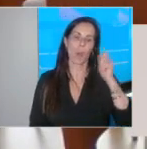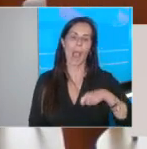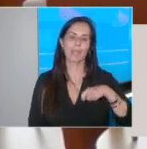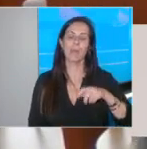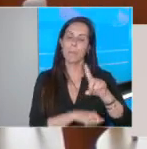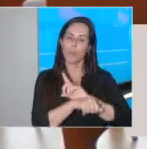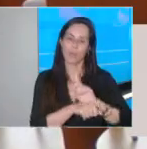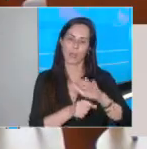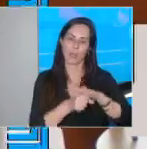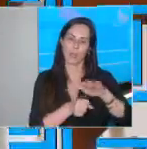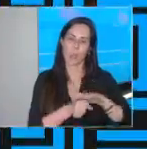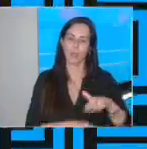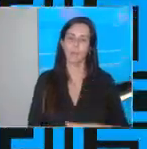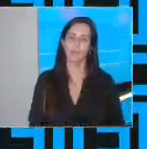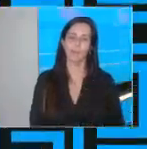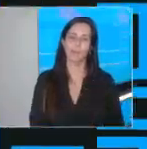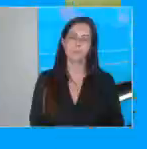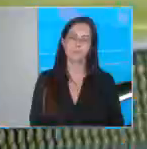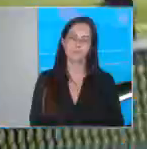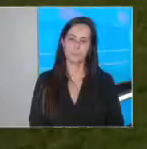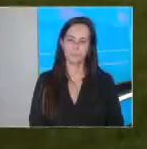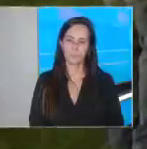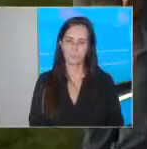באוקראינה בזמן השואה.